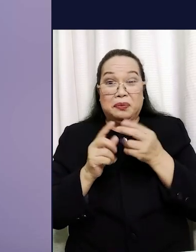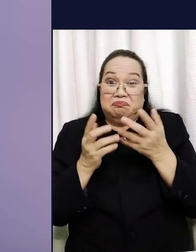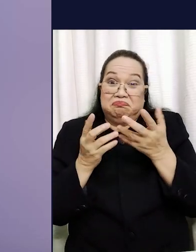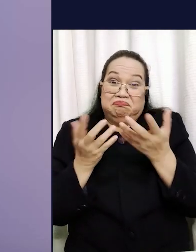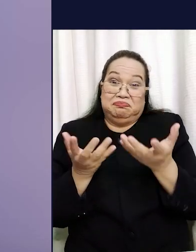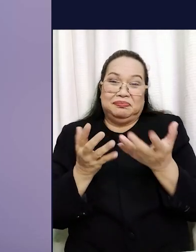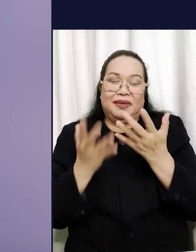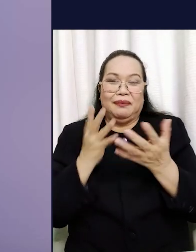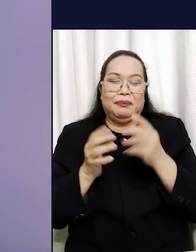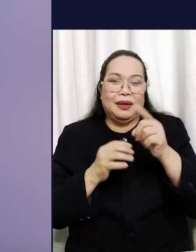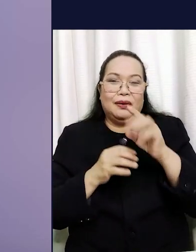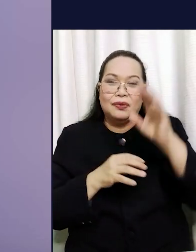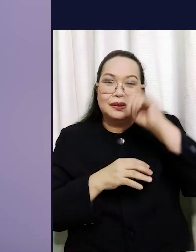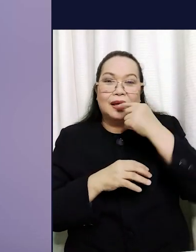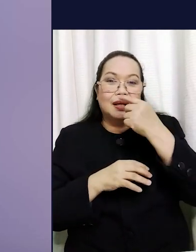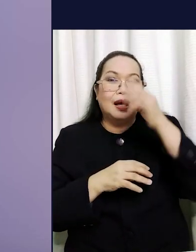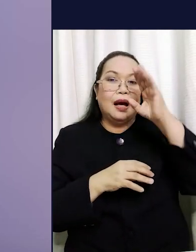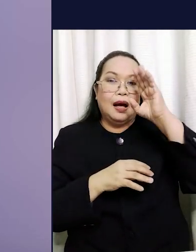niya malilimutan yon.